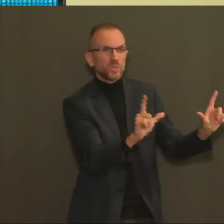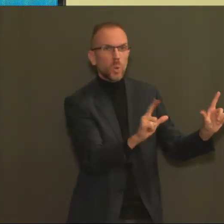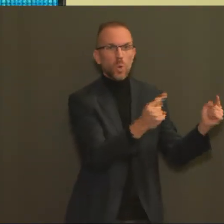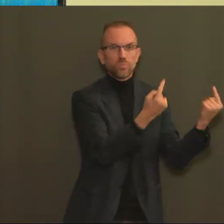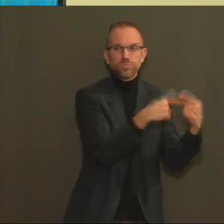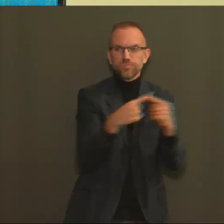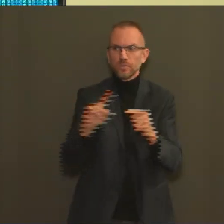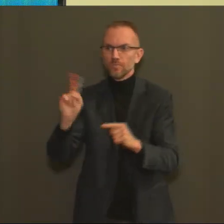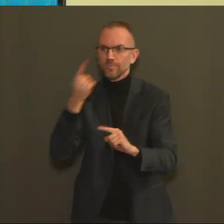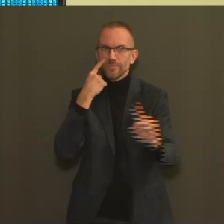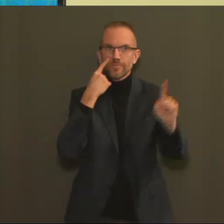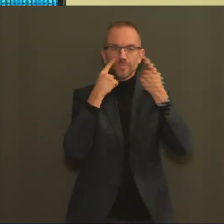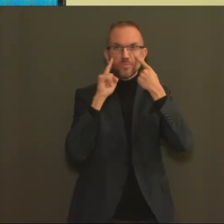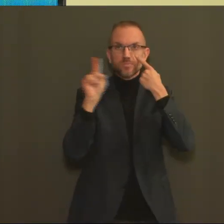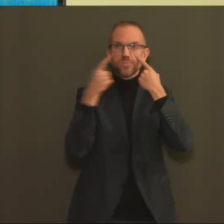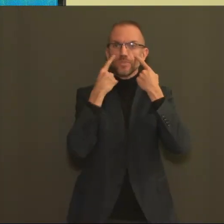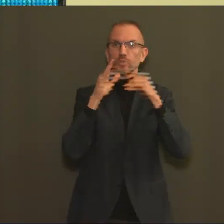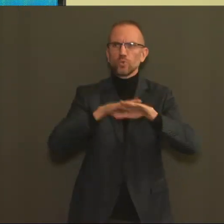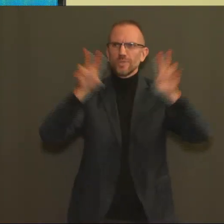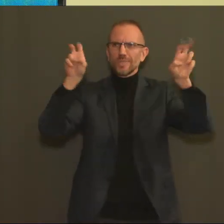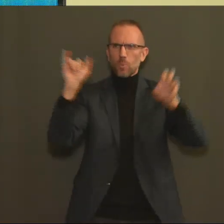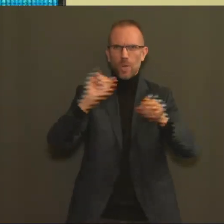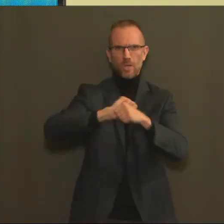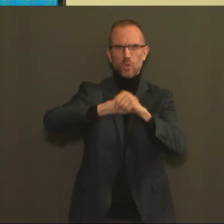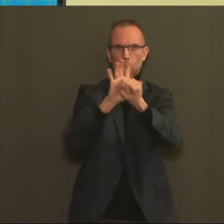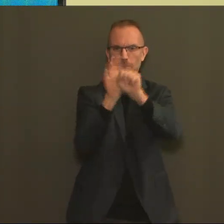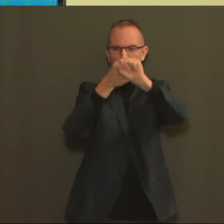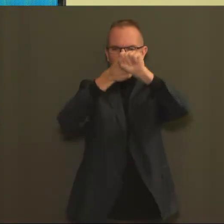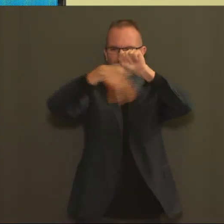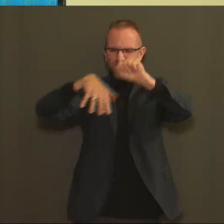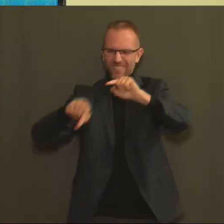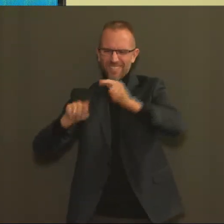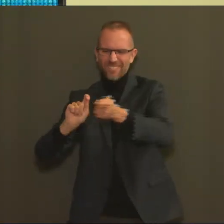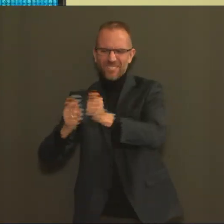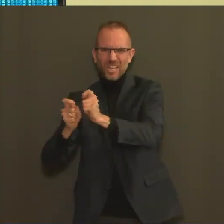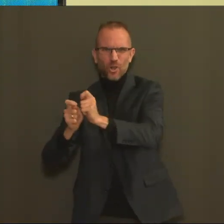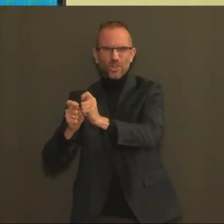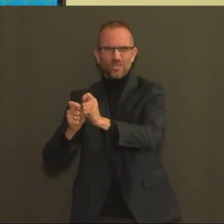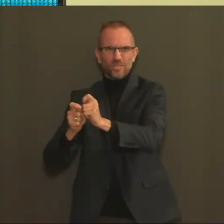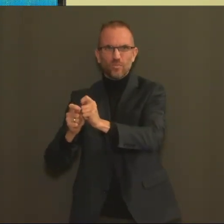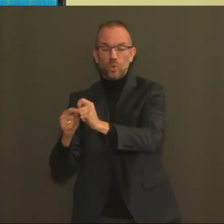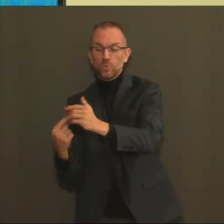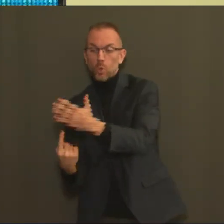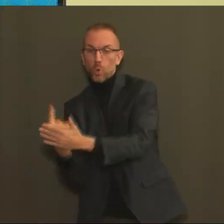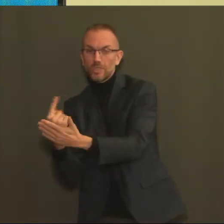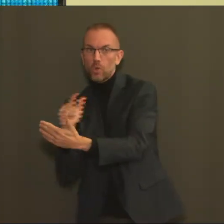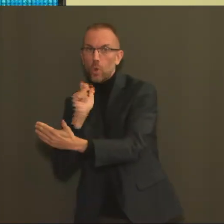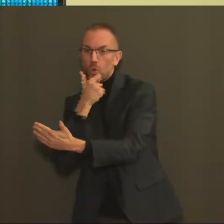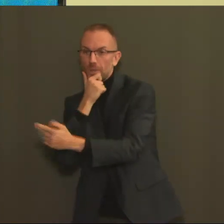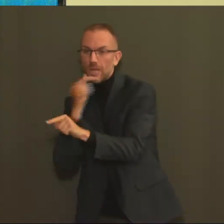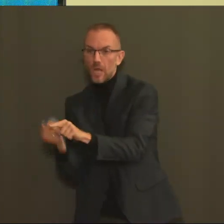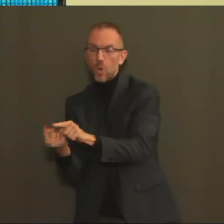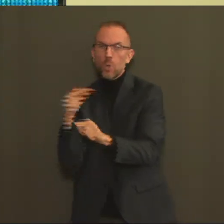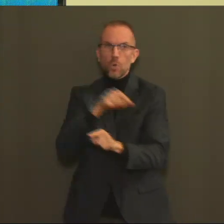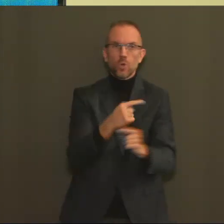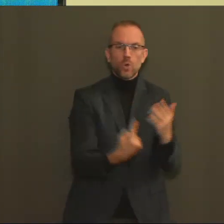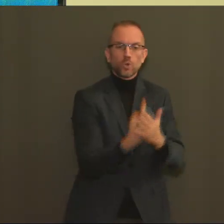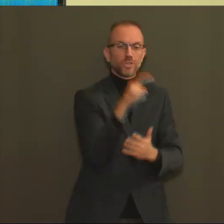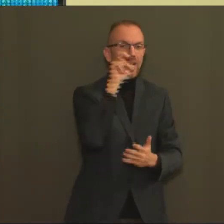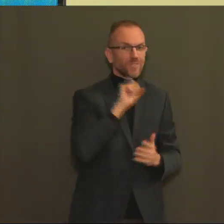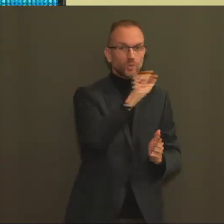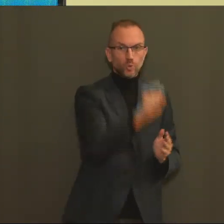mijn verhaal kies waar je variant die al blij ja oké hoe zuid-afrika jij vindt hij mag nu als het